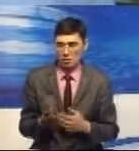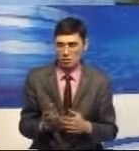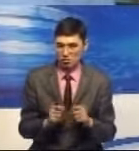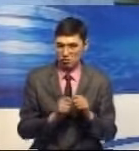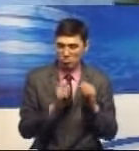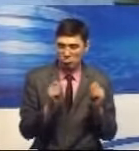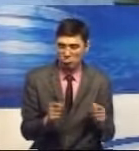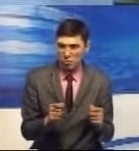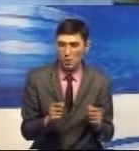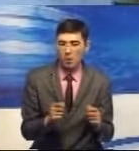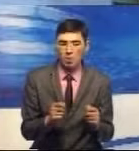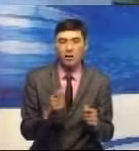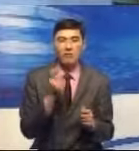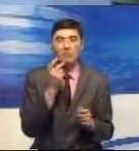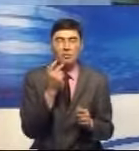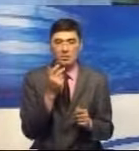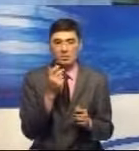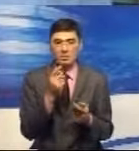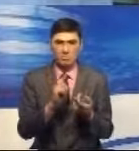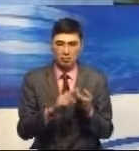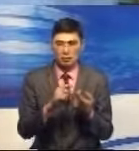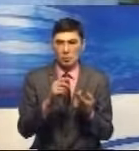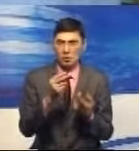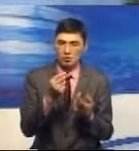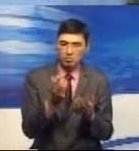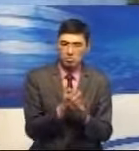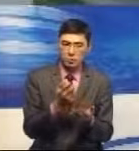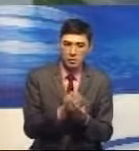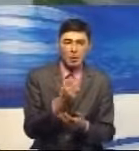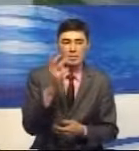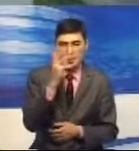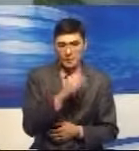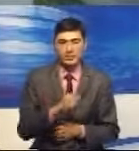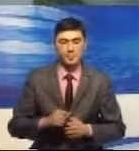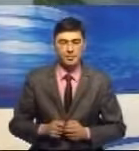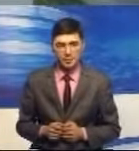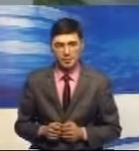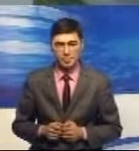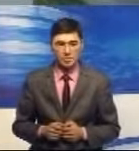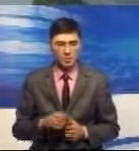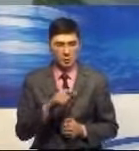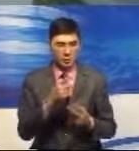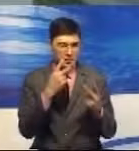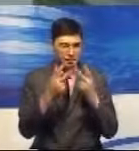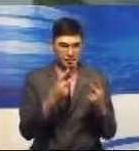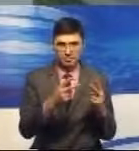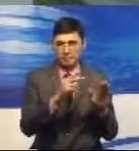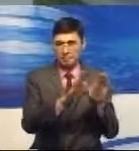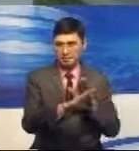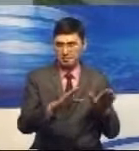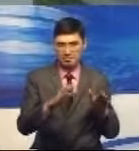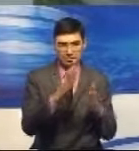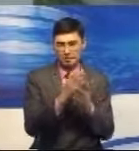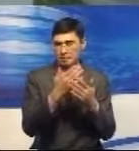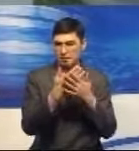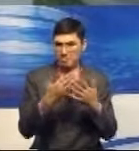ішінде, бұл кәсіпкерге еңбек көзі болады. Сонда екі жаққа да тиімді. Керемет дүниелер мұнда қазақтың